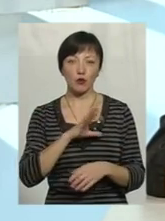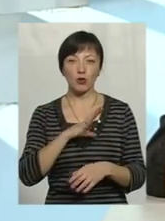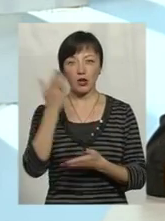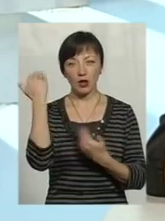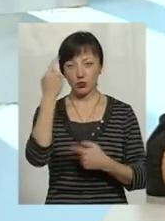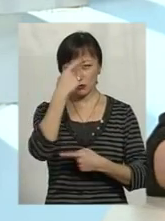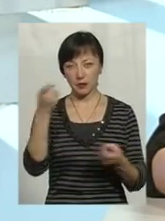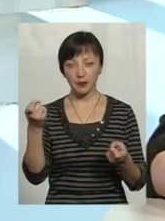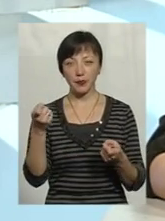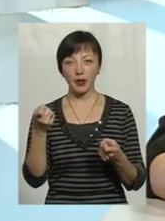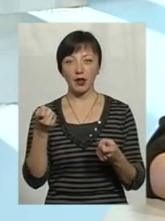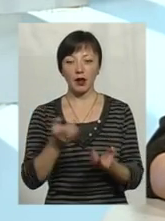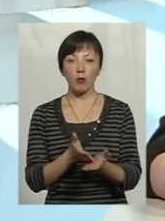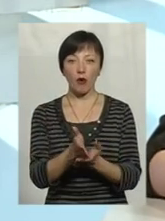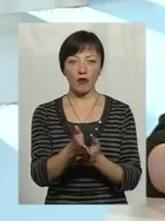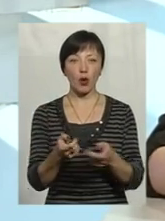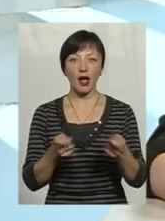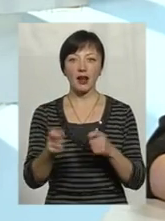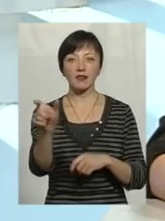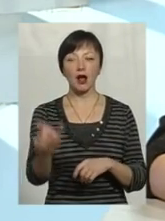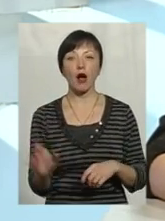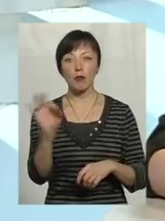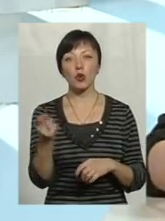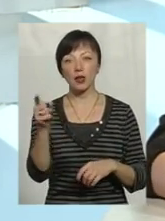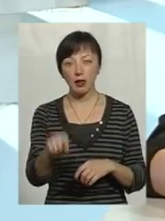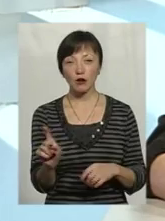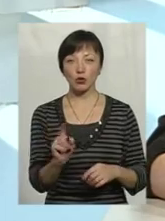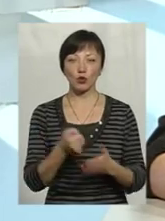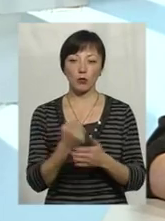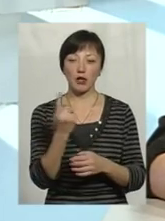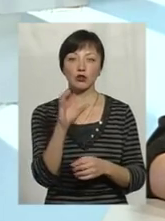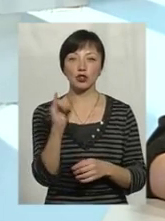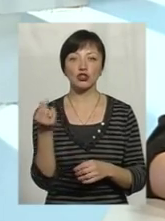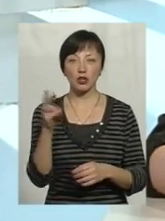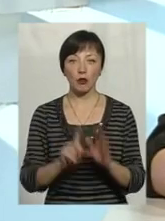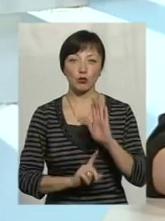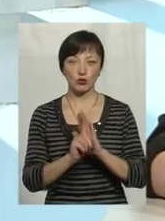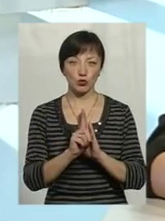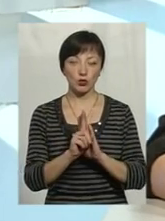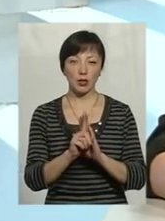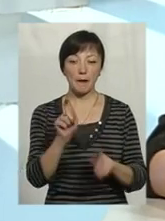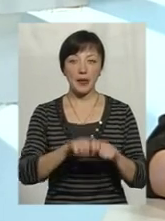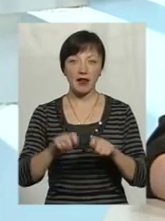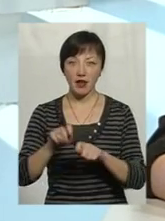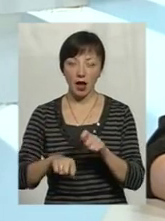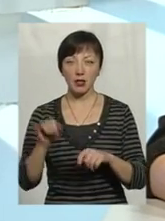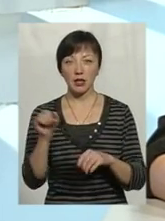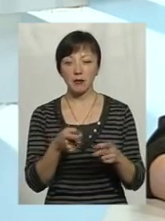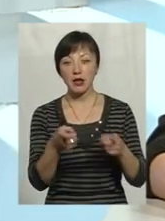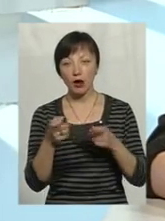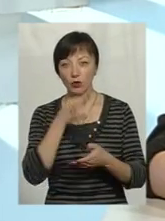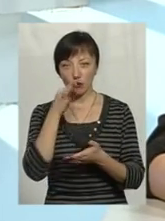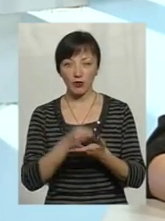заяви профільного керівника про те, що вони там до 1 січня почнуть там перевіряти і притягувати